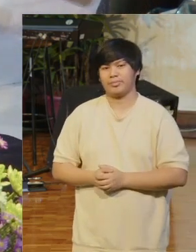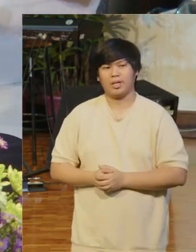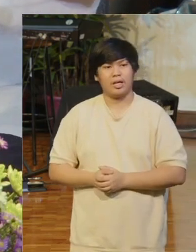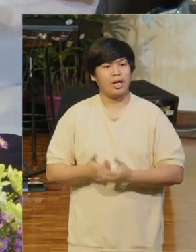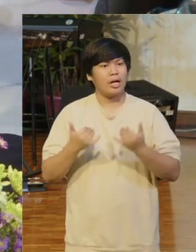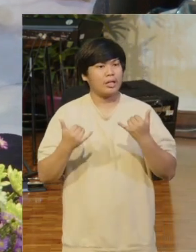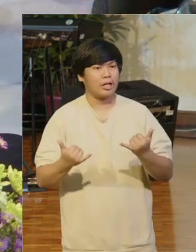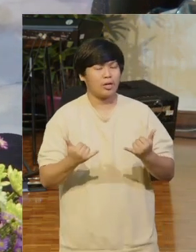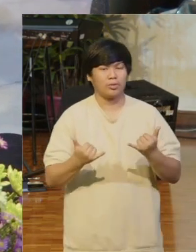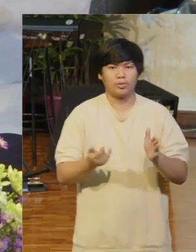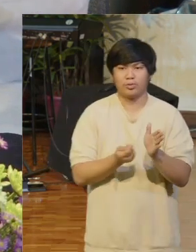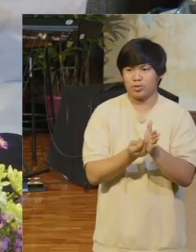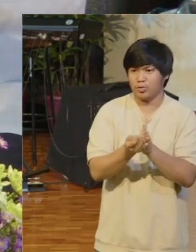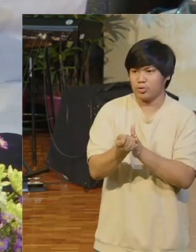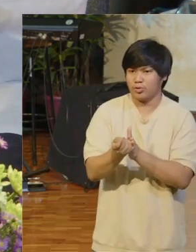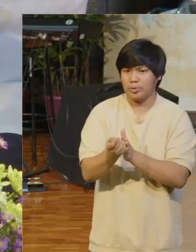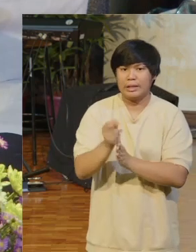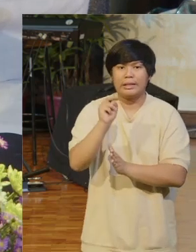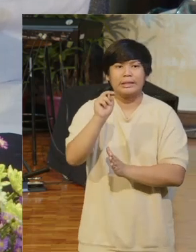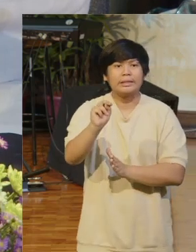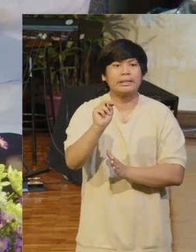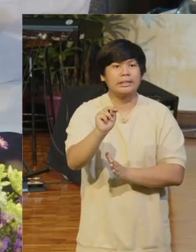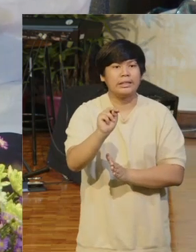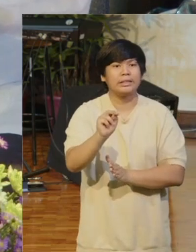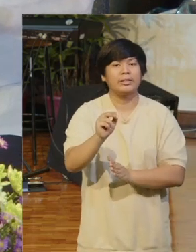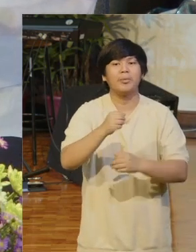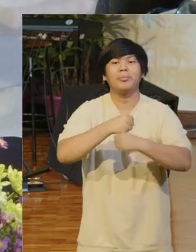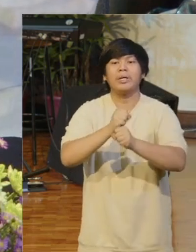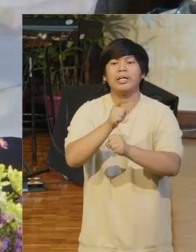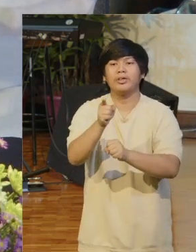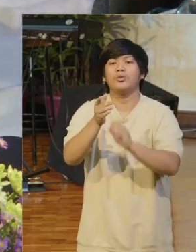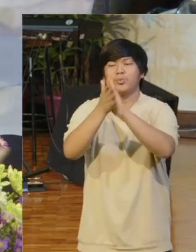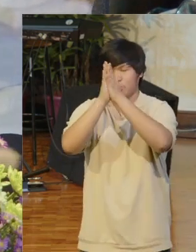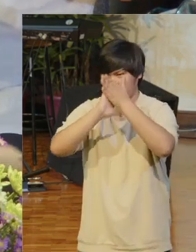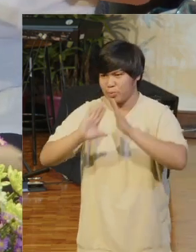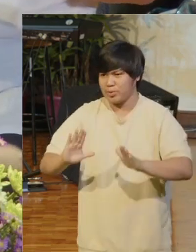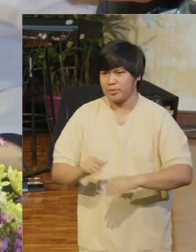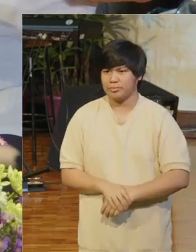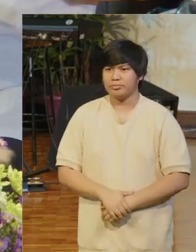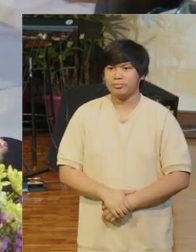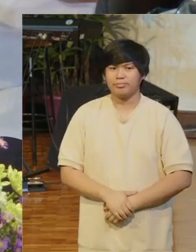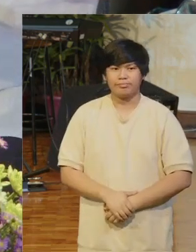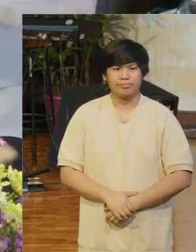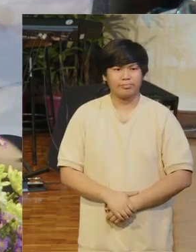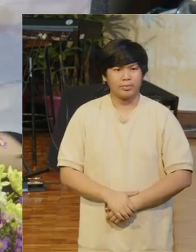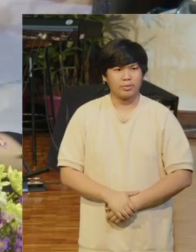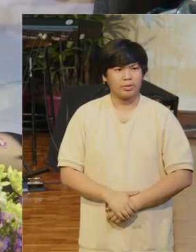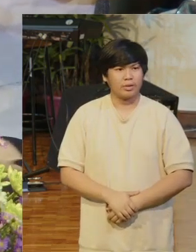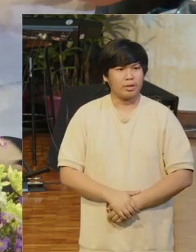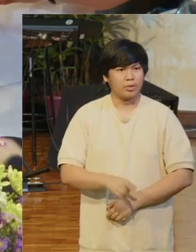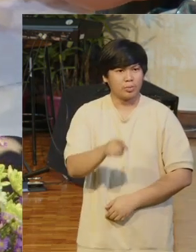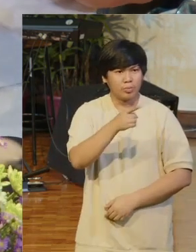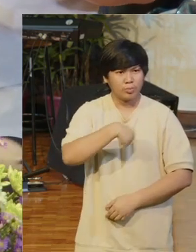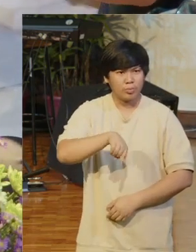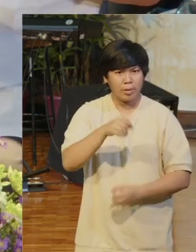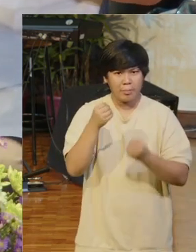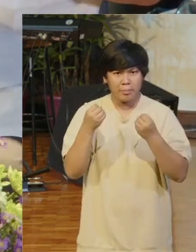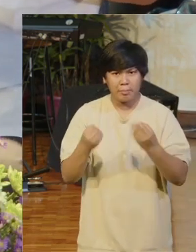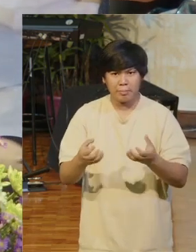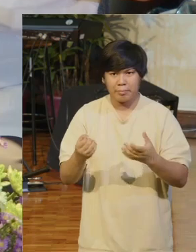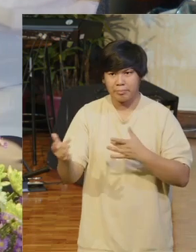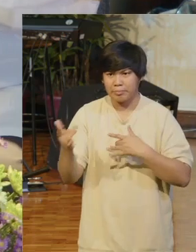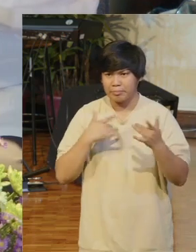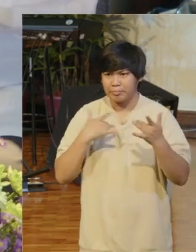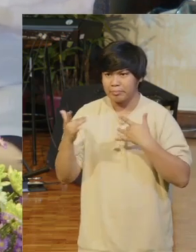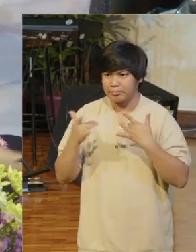itong katotohanan ito dapat magpanatag sa ating kalooban. Kasi kung minsan marami tayong mga agam-agam, marami tayong